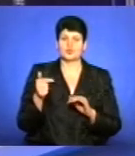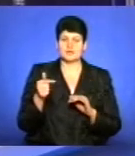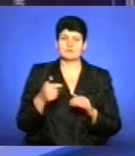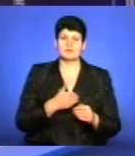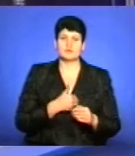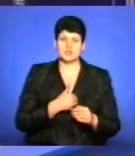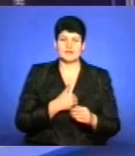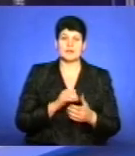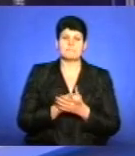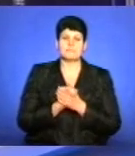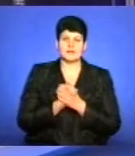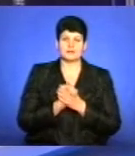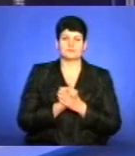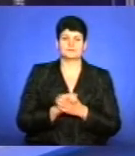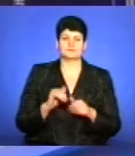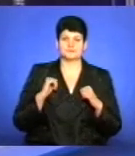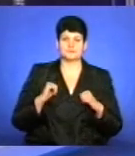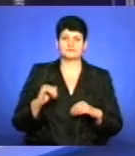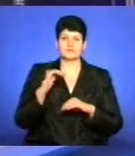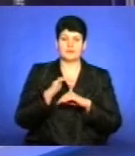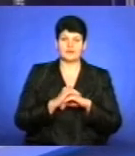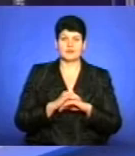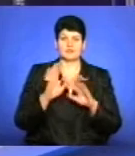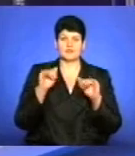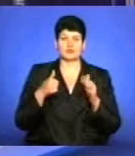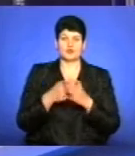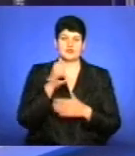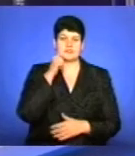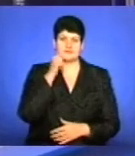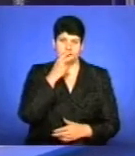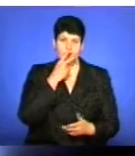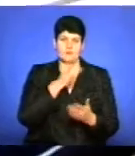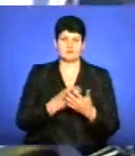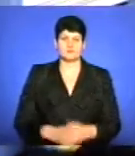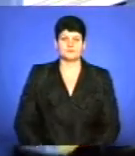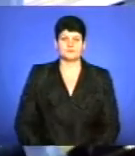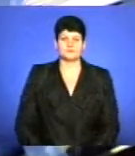грудня. З побажанням мирного і затишного вечора прощаюся із вами до завтра. Побачимось!